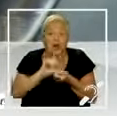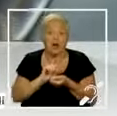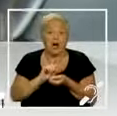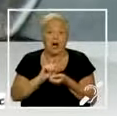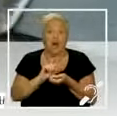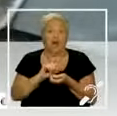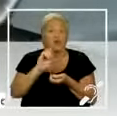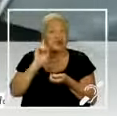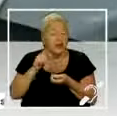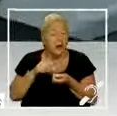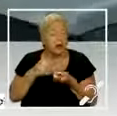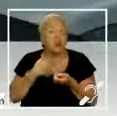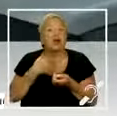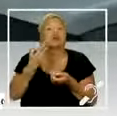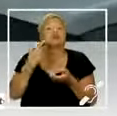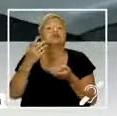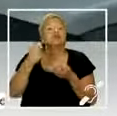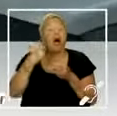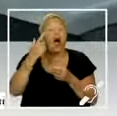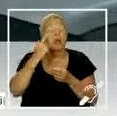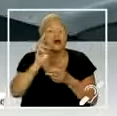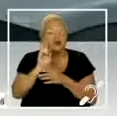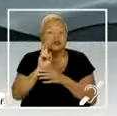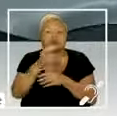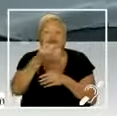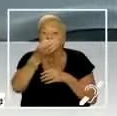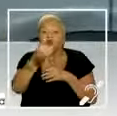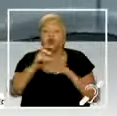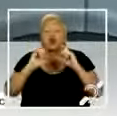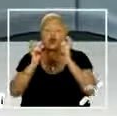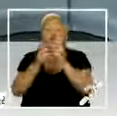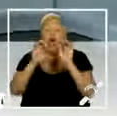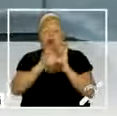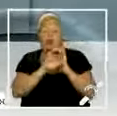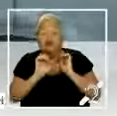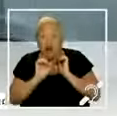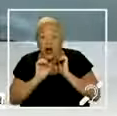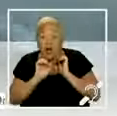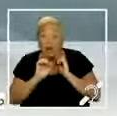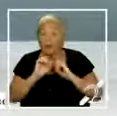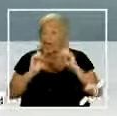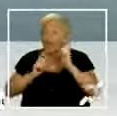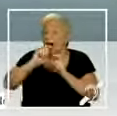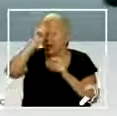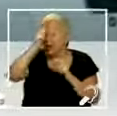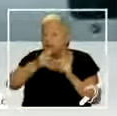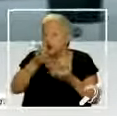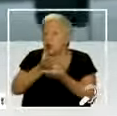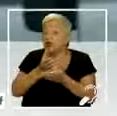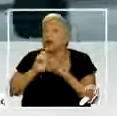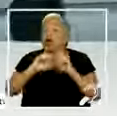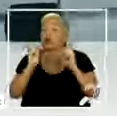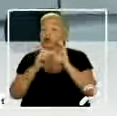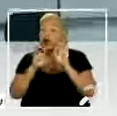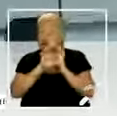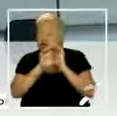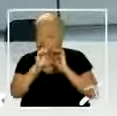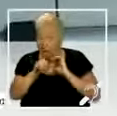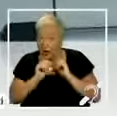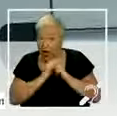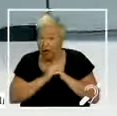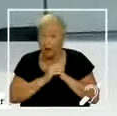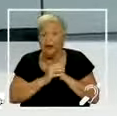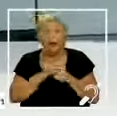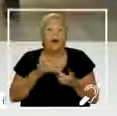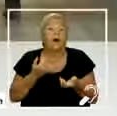să țină cont de deciziile CCR privind prescripția. Dacă s-ar ține cont de deciziile CCR privind prescripția în sensul în care